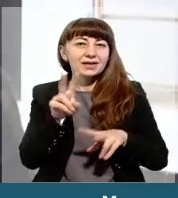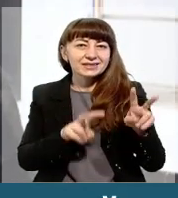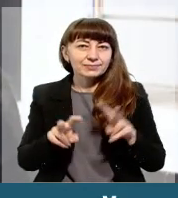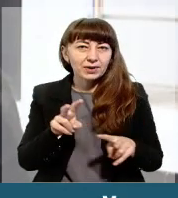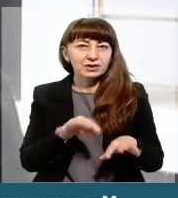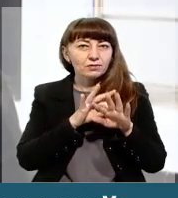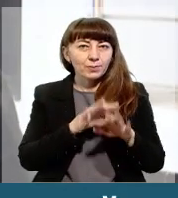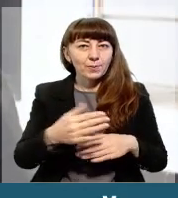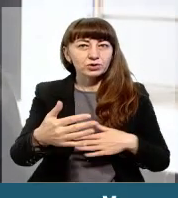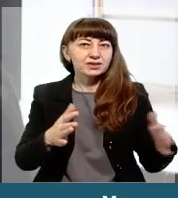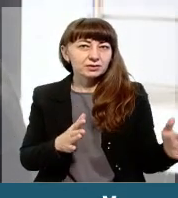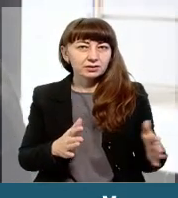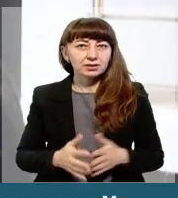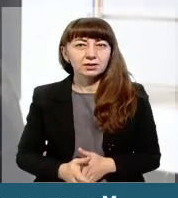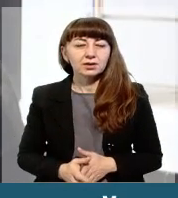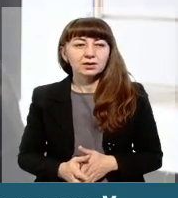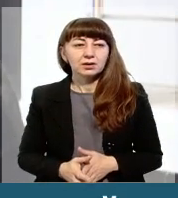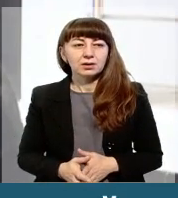осматриваем посылки,